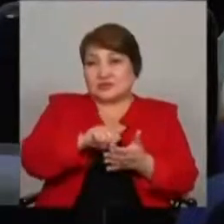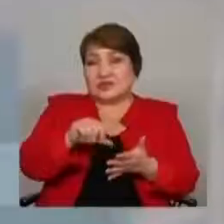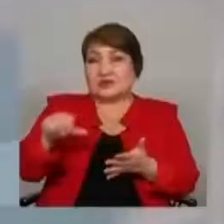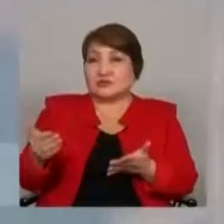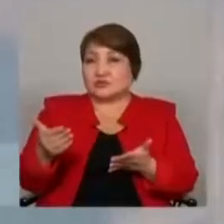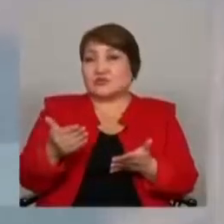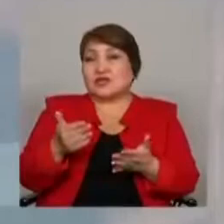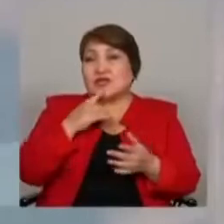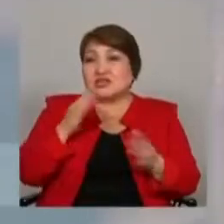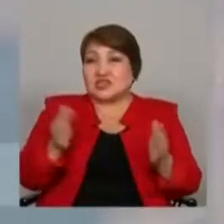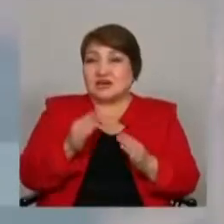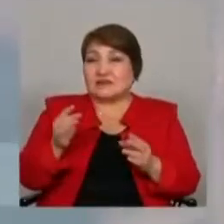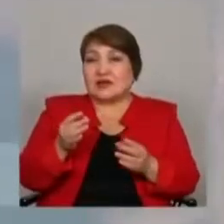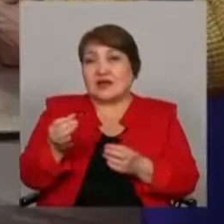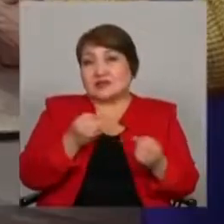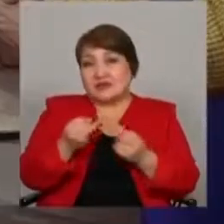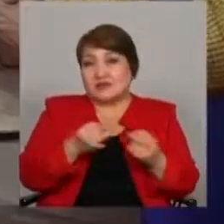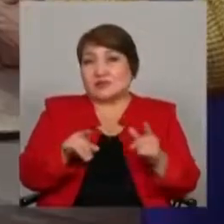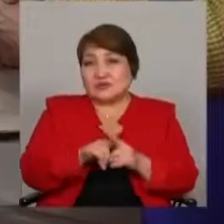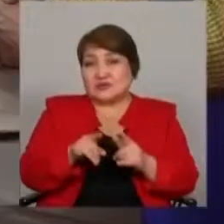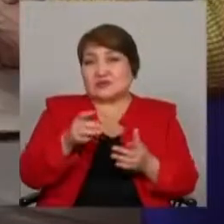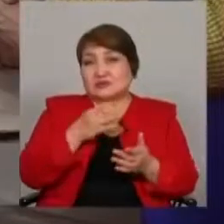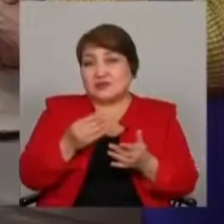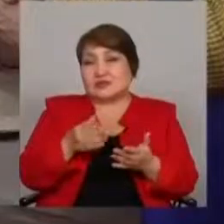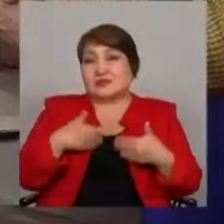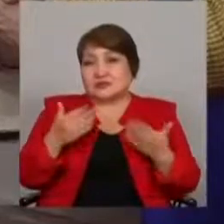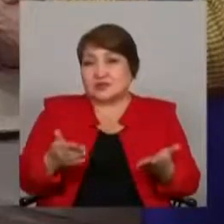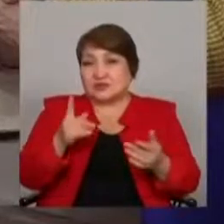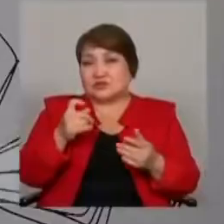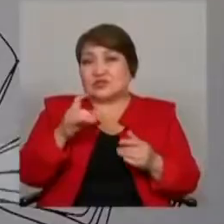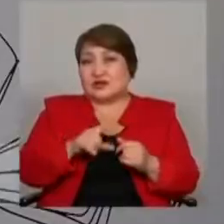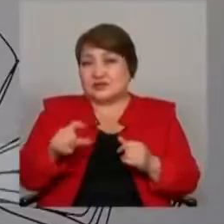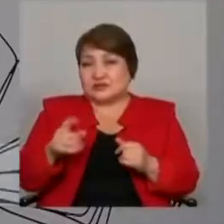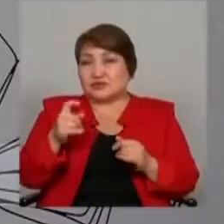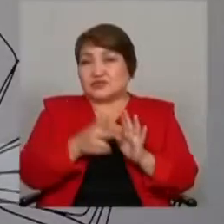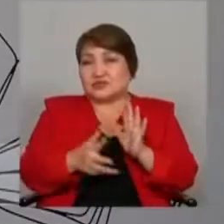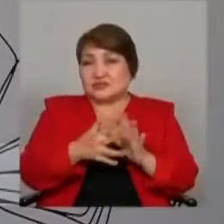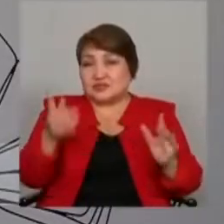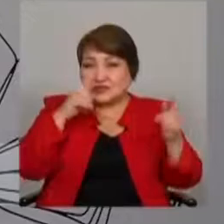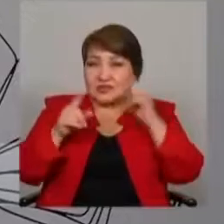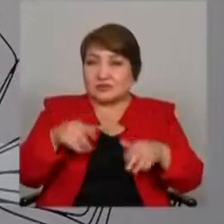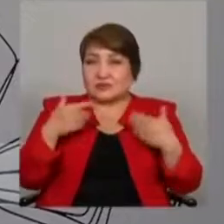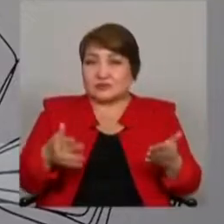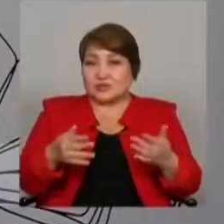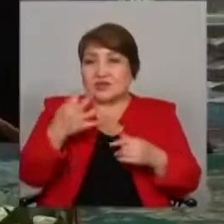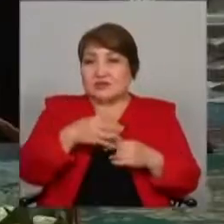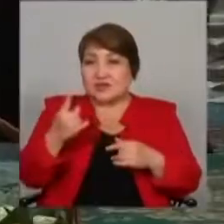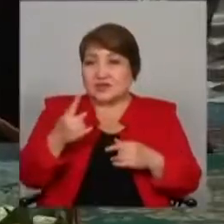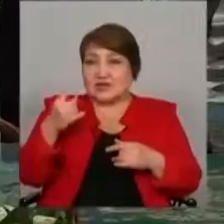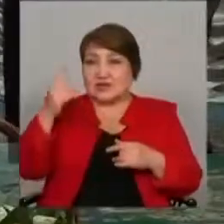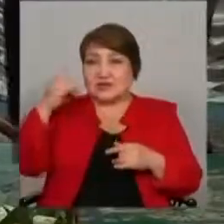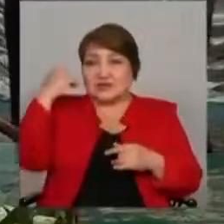bağıtında sınğa tüsken. Jalpı 152 avtordan 180-ge tarta şığarma qabıldandı. Onıñ 41-i ertegi janrında.